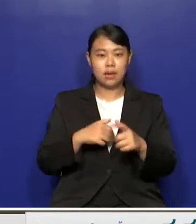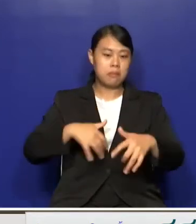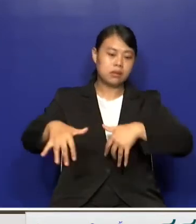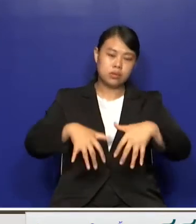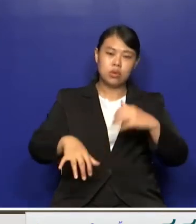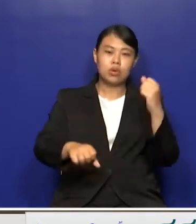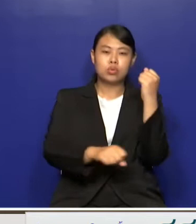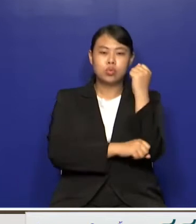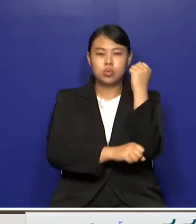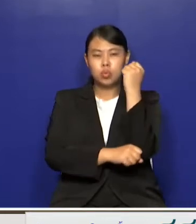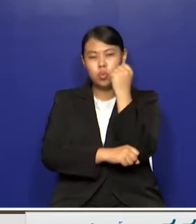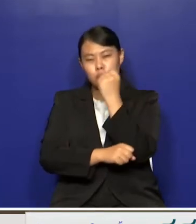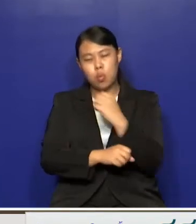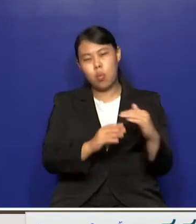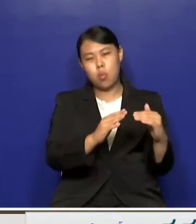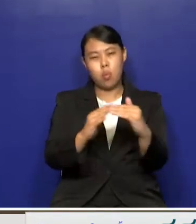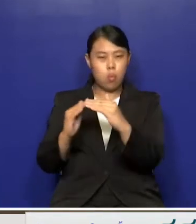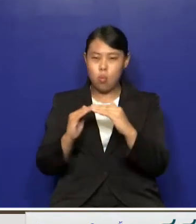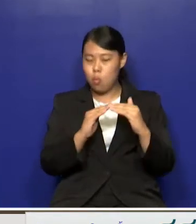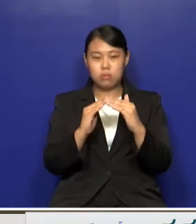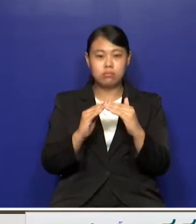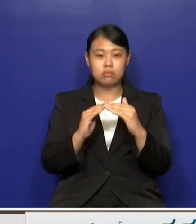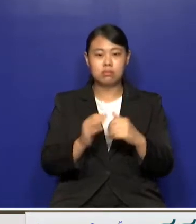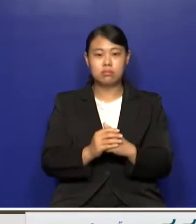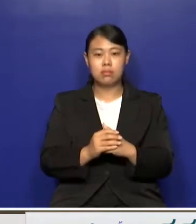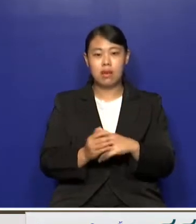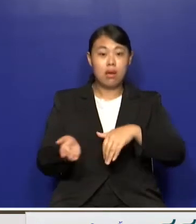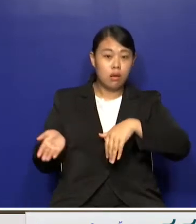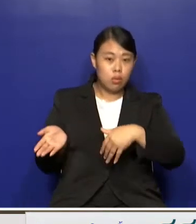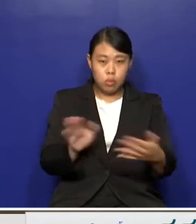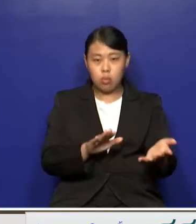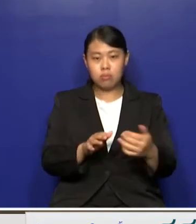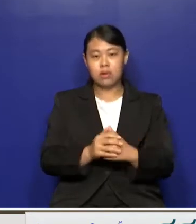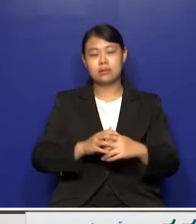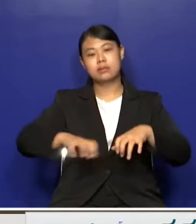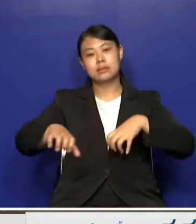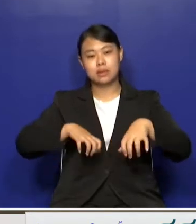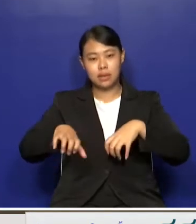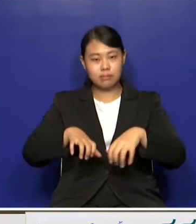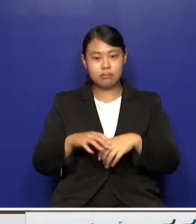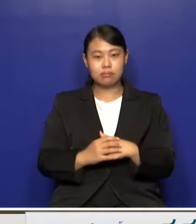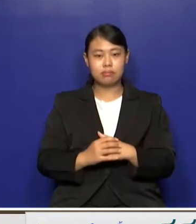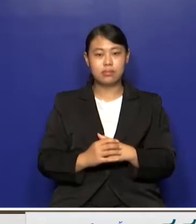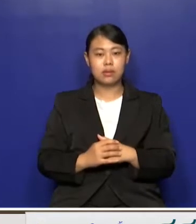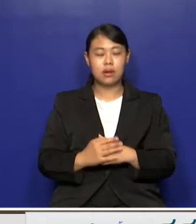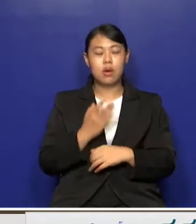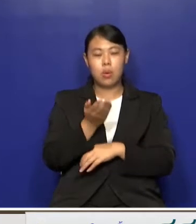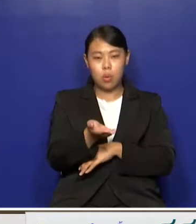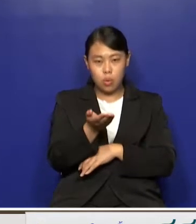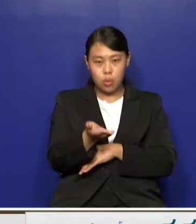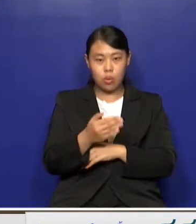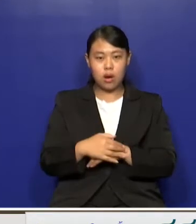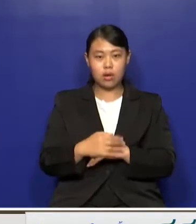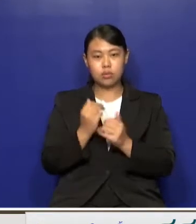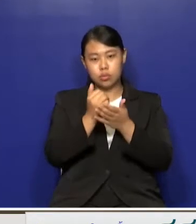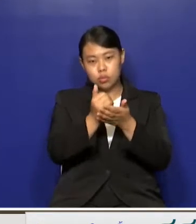นทงประเทศตกอยู่ในสภาพลมราลายในการบริหารประเทศอยากขอให้ช่วยวalebิ